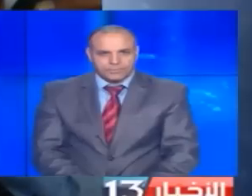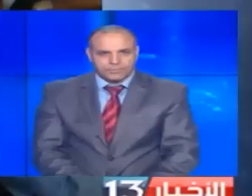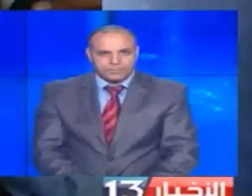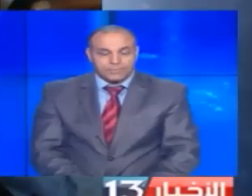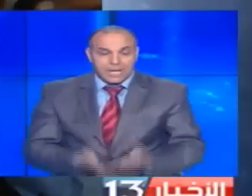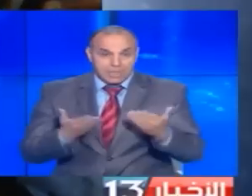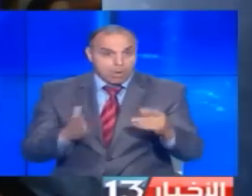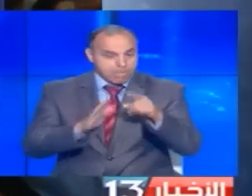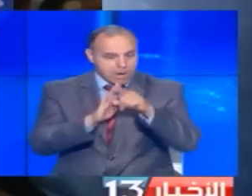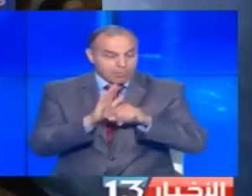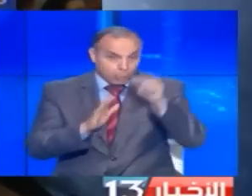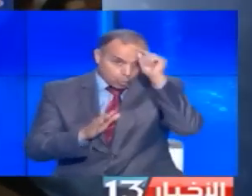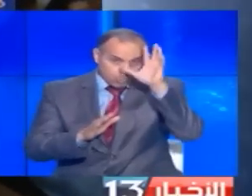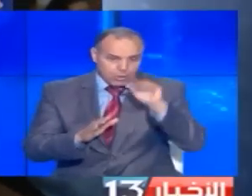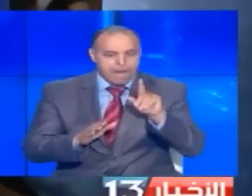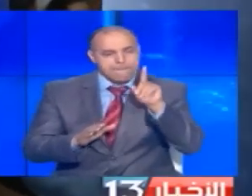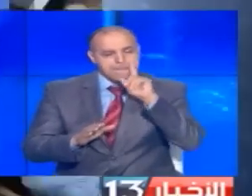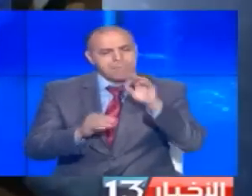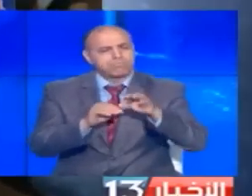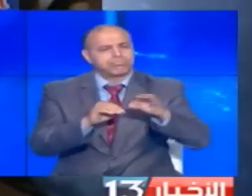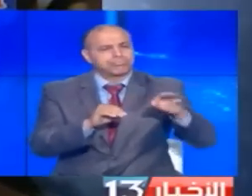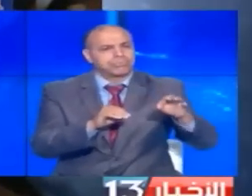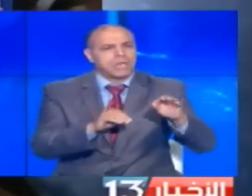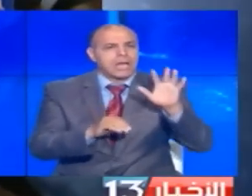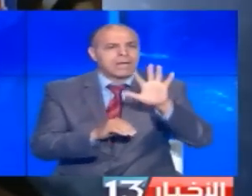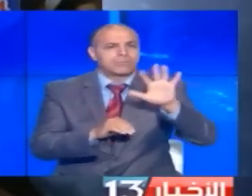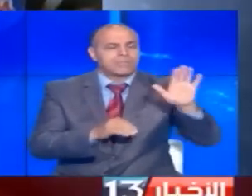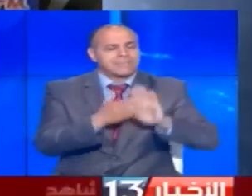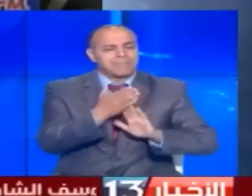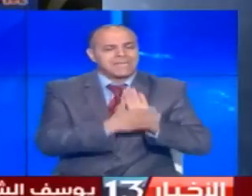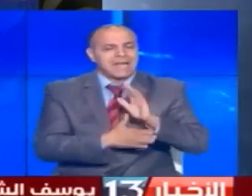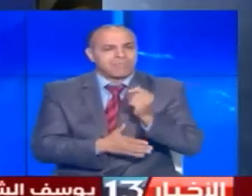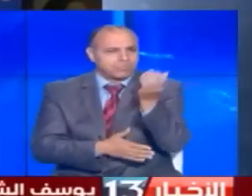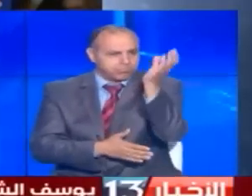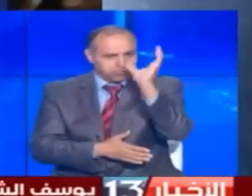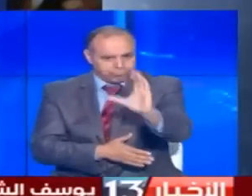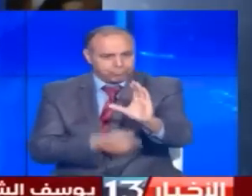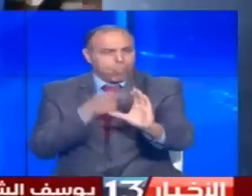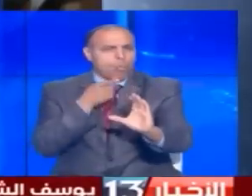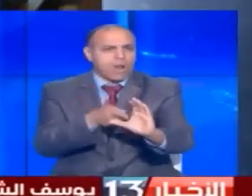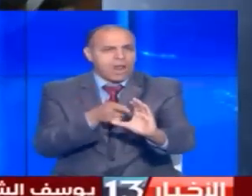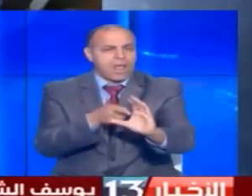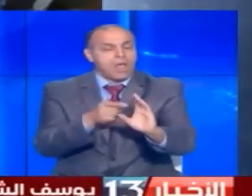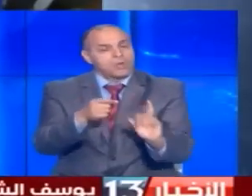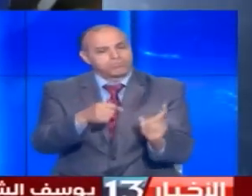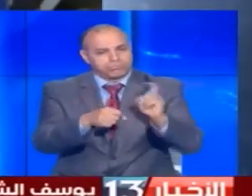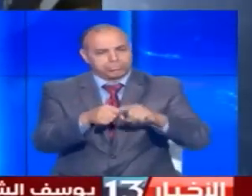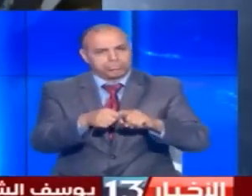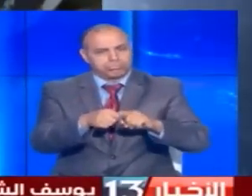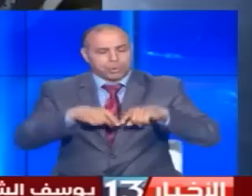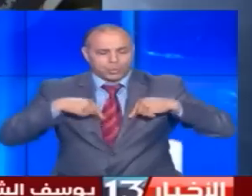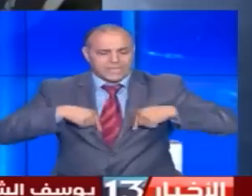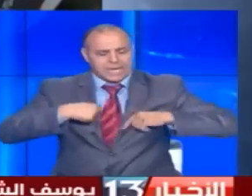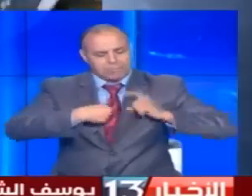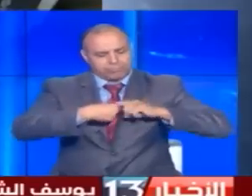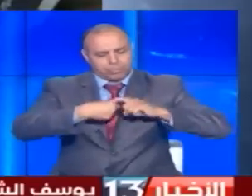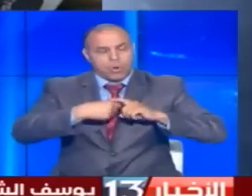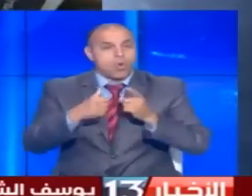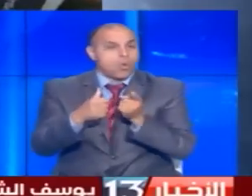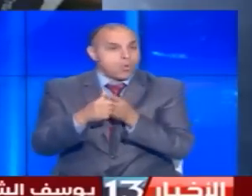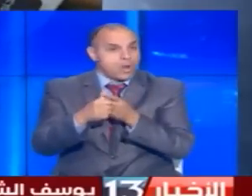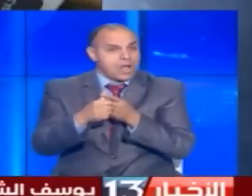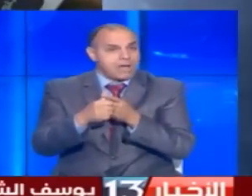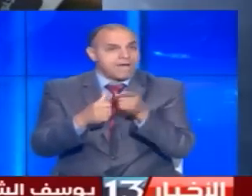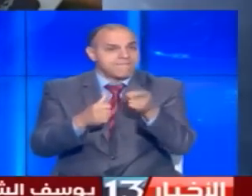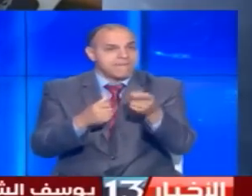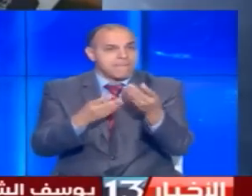وضعنا استراتيجية وطنية للمرأة الريفية ب 55 مليون دينار اعتمادات تشارك فيها العديد من الوزارات، منها أيضا